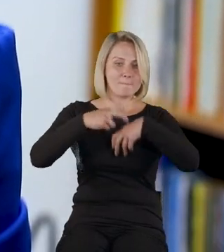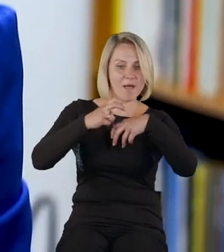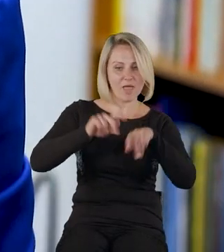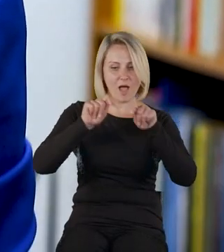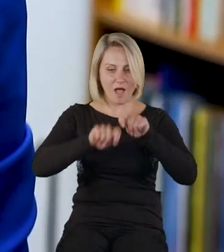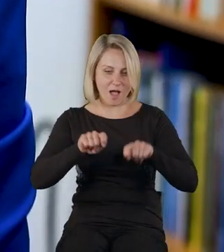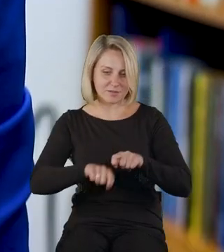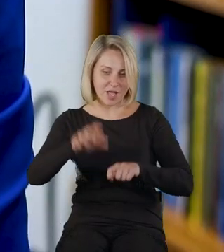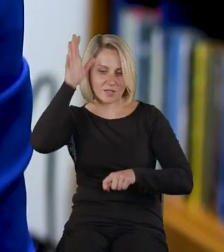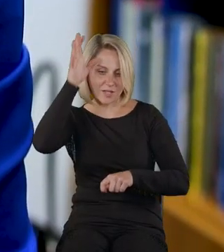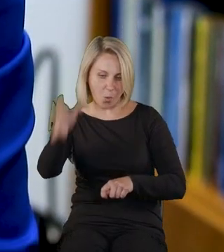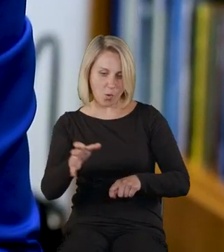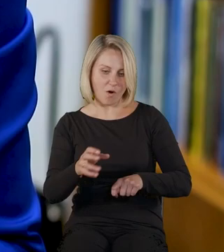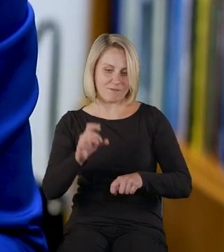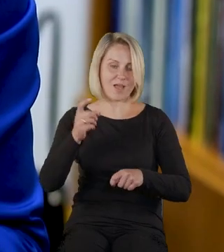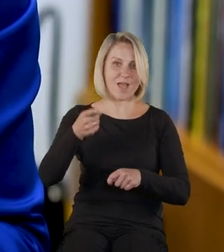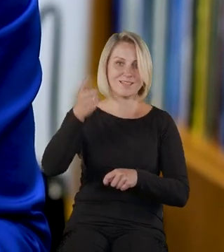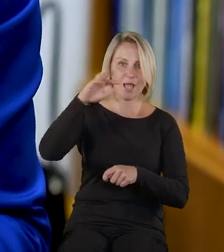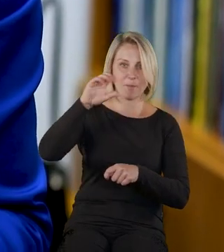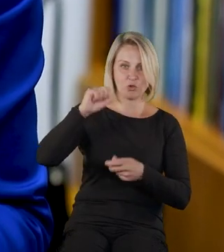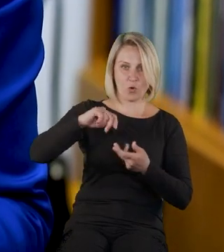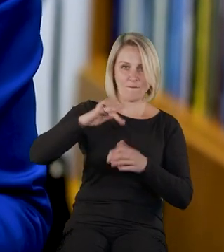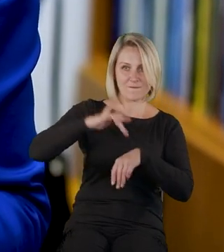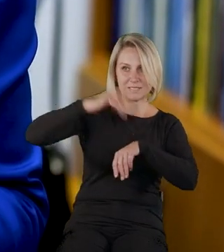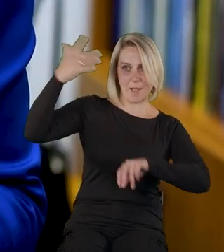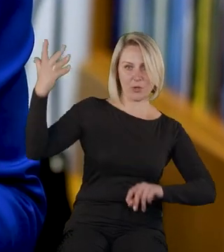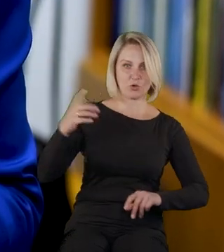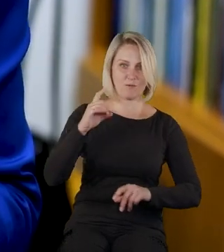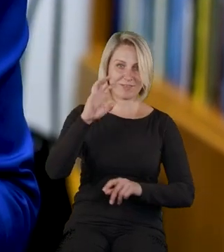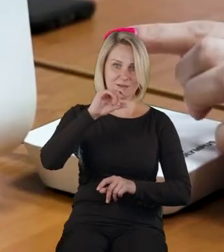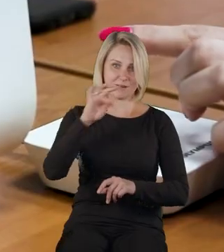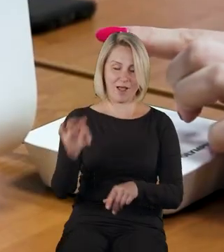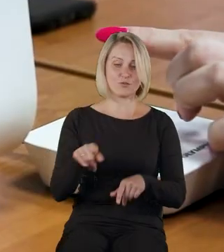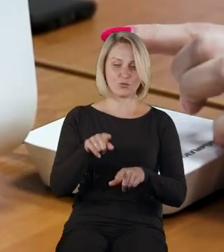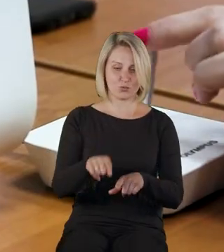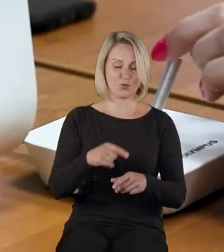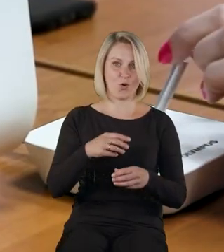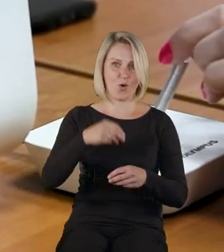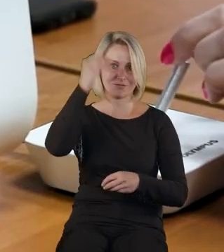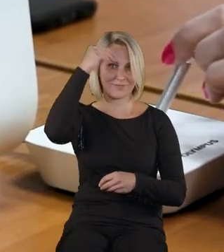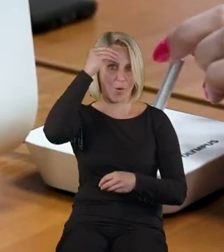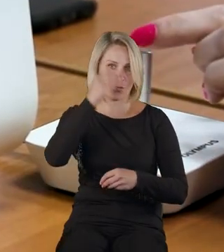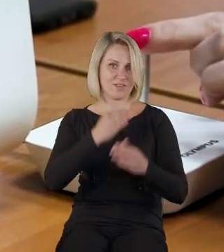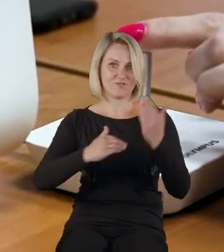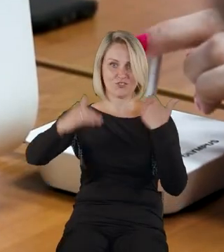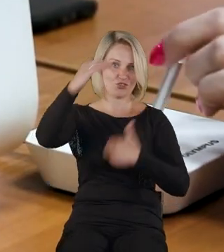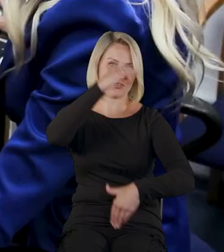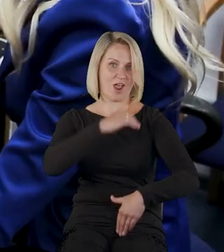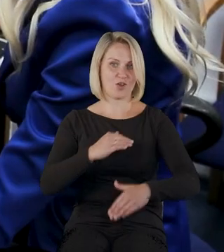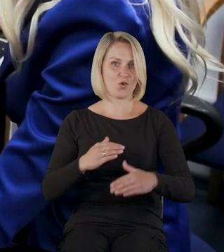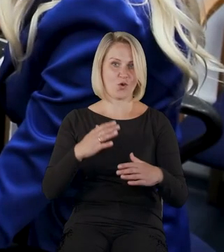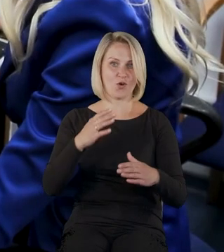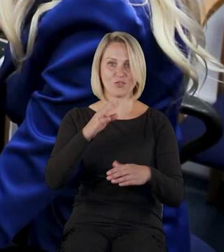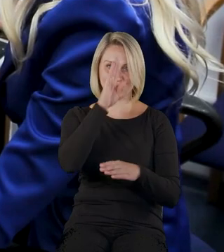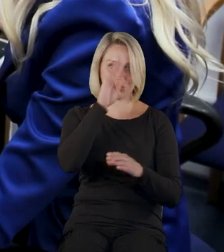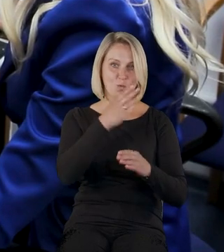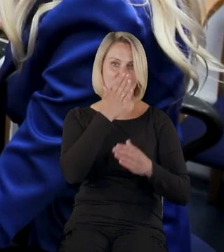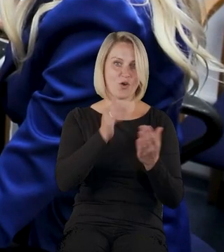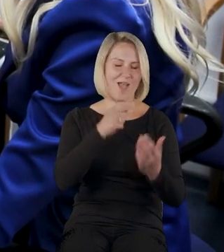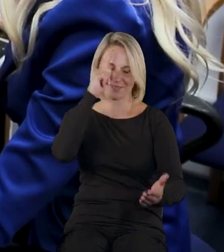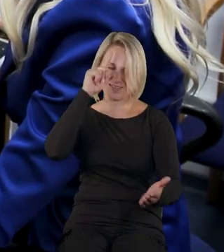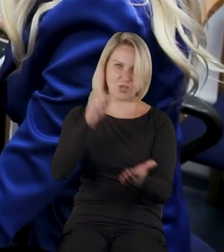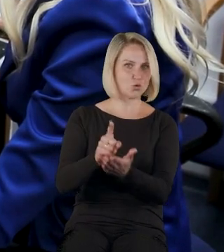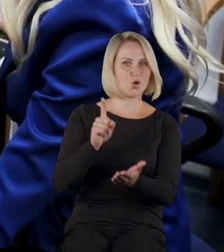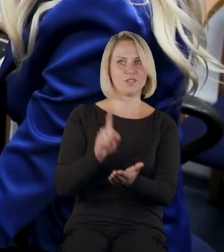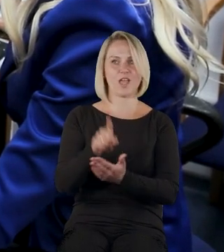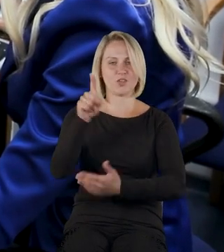ramach diamentowego grantu. Jest to program Ministerstwa Nauki i Szkolnictwa Wyższego finansujący badania naukowe